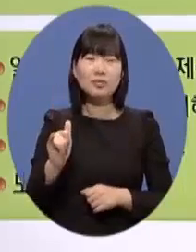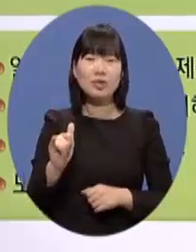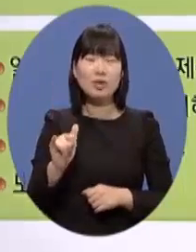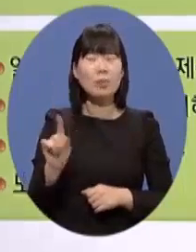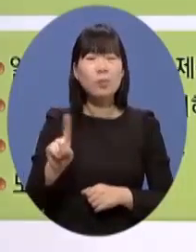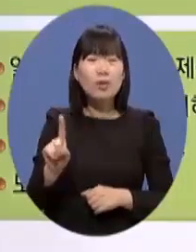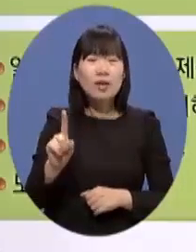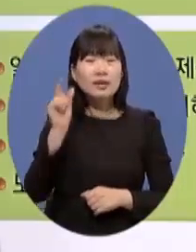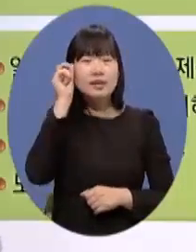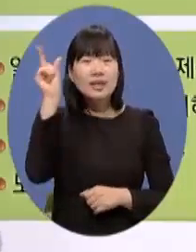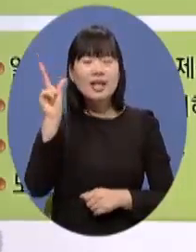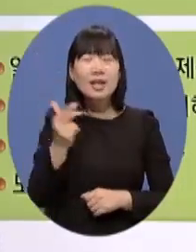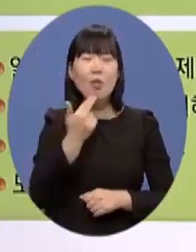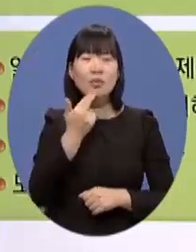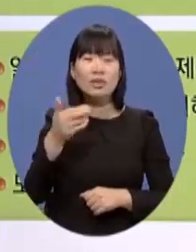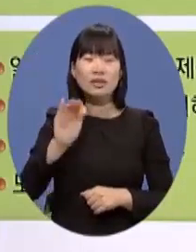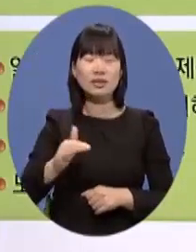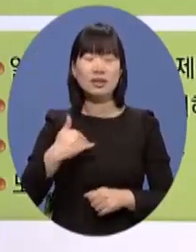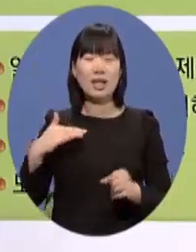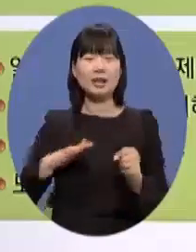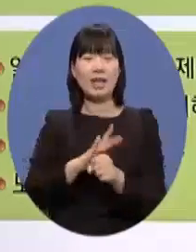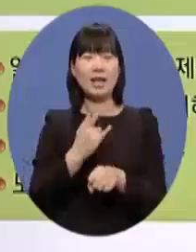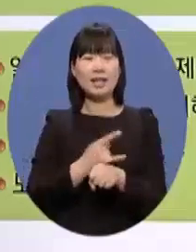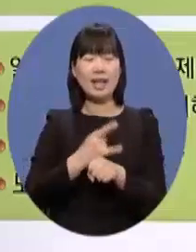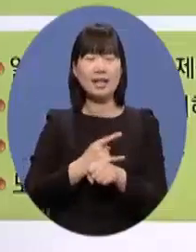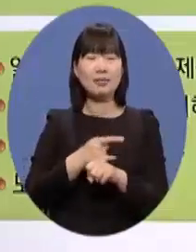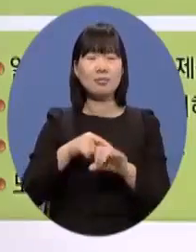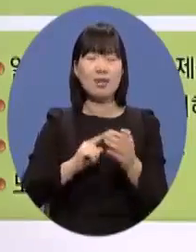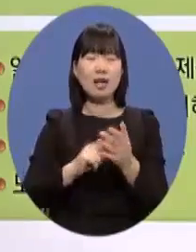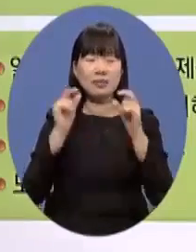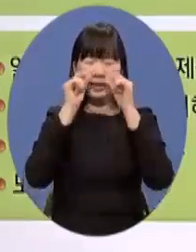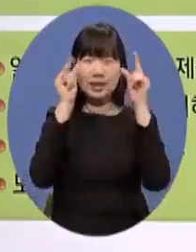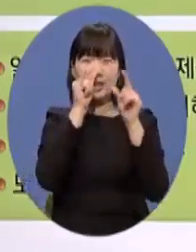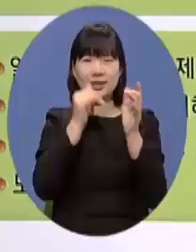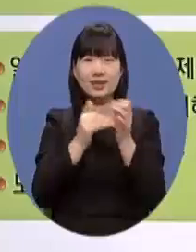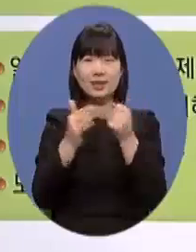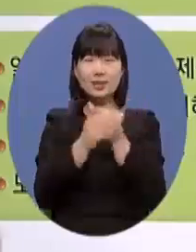우리 부모님이 뭐 그렇게 대단하진 않아도 나를 사랑해 이게 된다라는 거니까